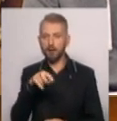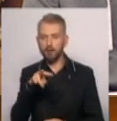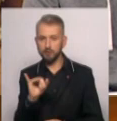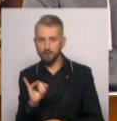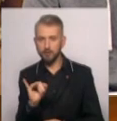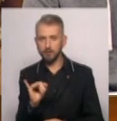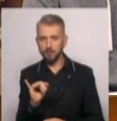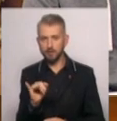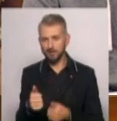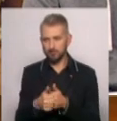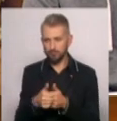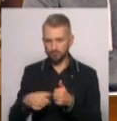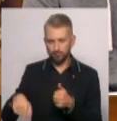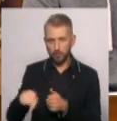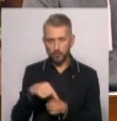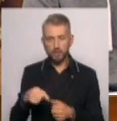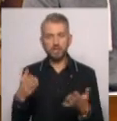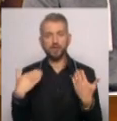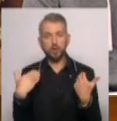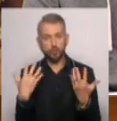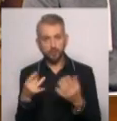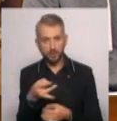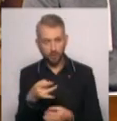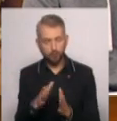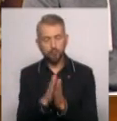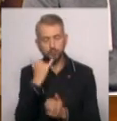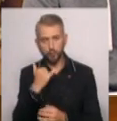його околиці. Тож, будь ласка, святошинці, долучайтеся.